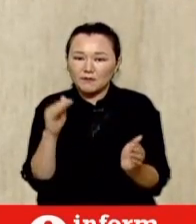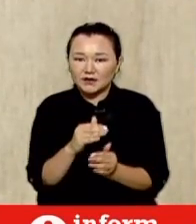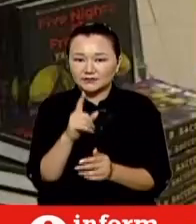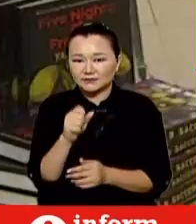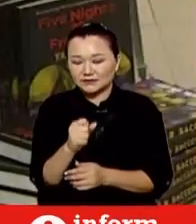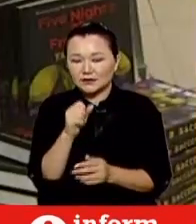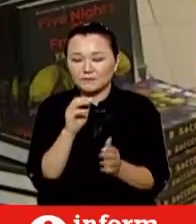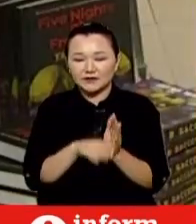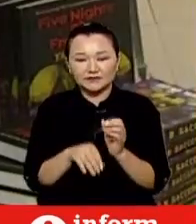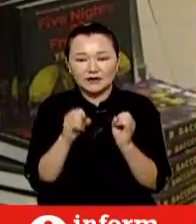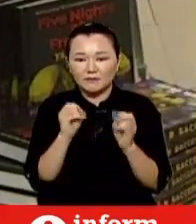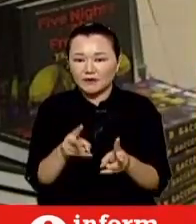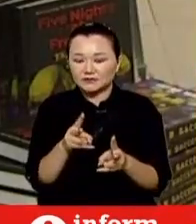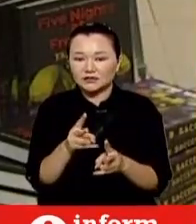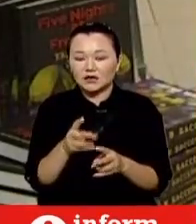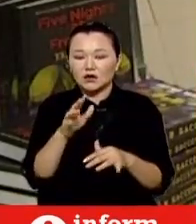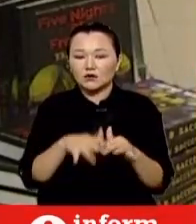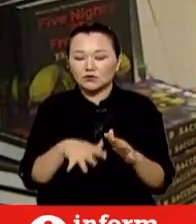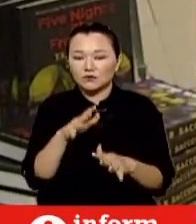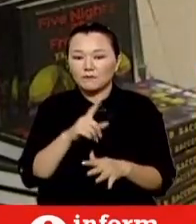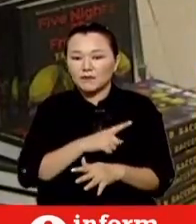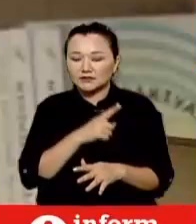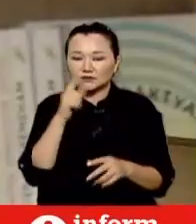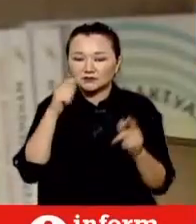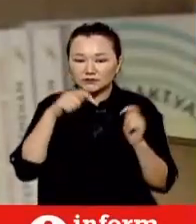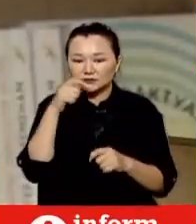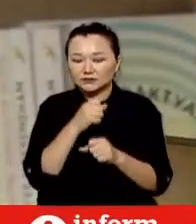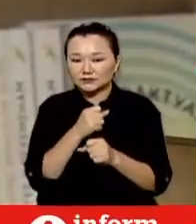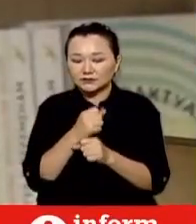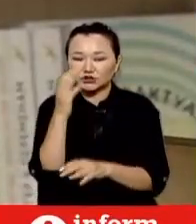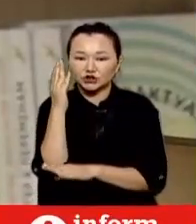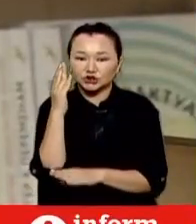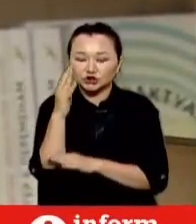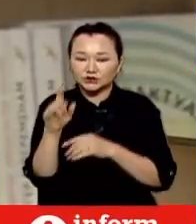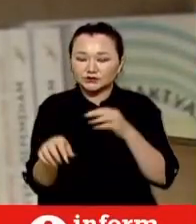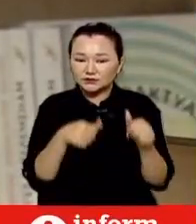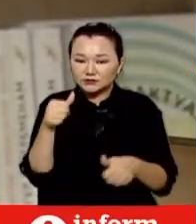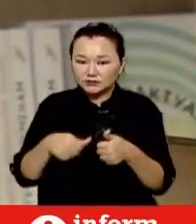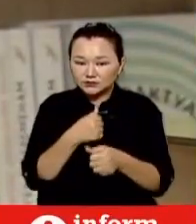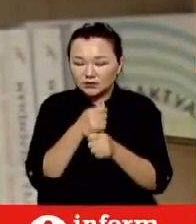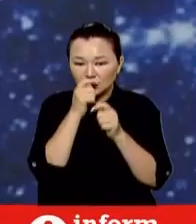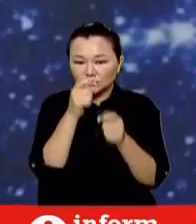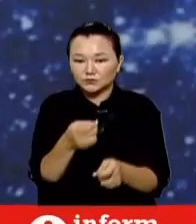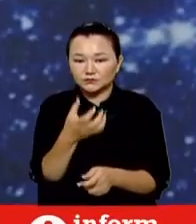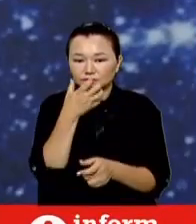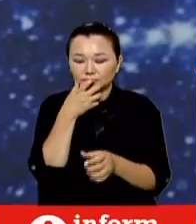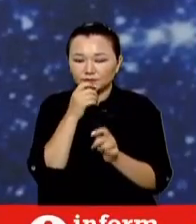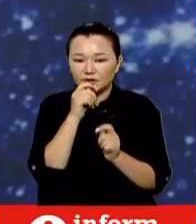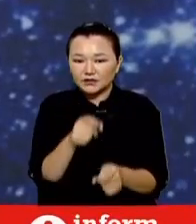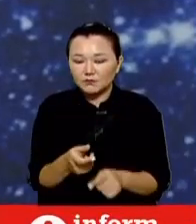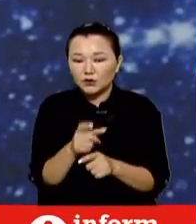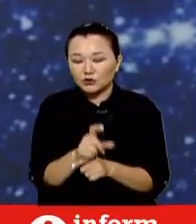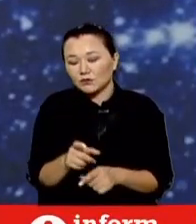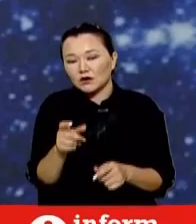де қауіпсіз. Ал қолөнер шеберлерінің маңдай терімен жасалған ағаш қораптар сыйлыққа ерекше жылылық сыйлайды. Сондықтан